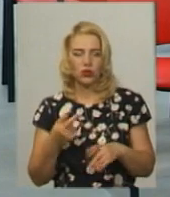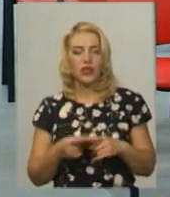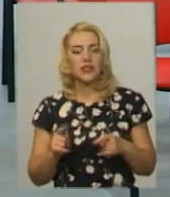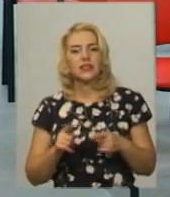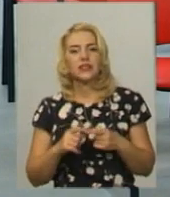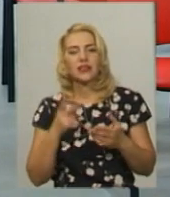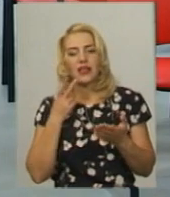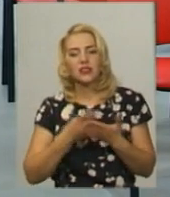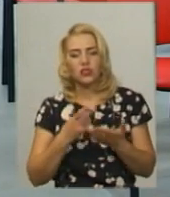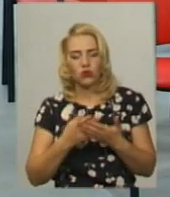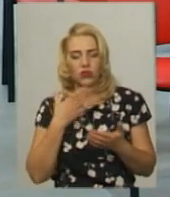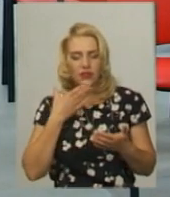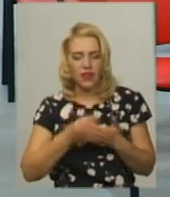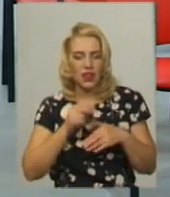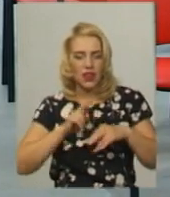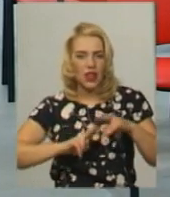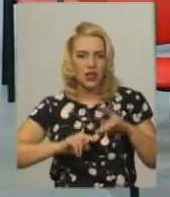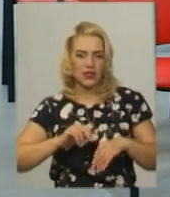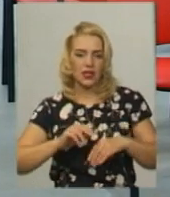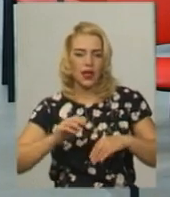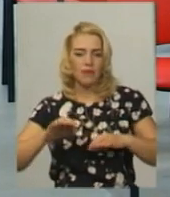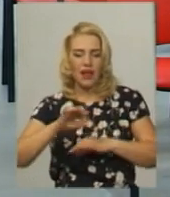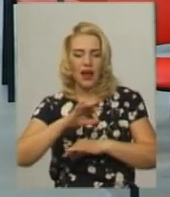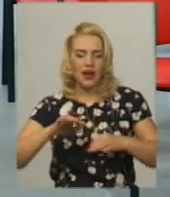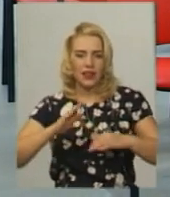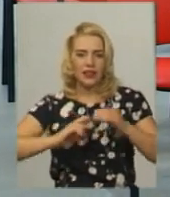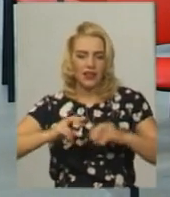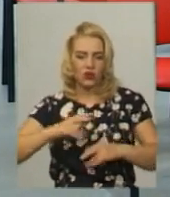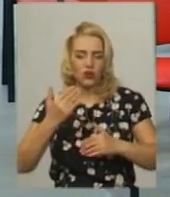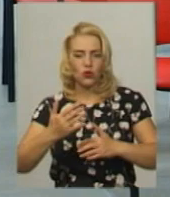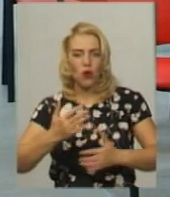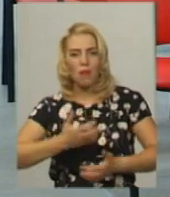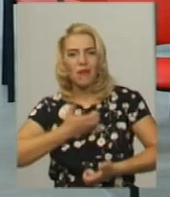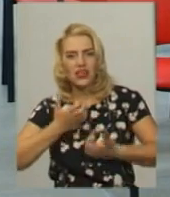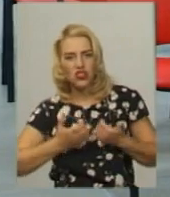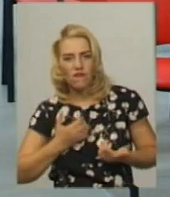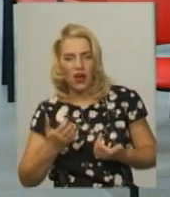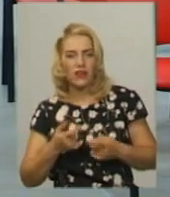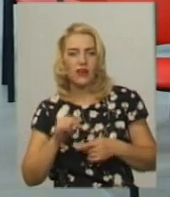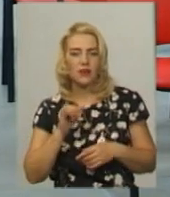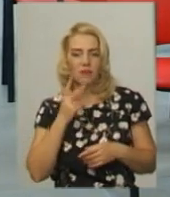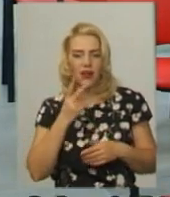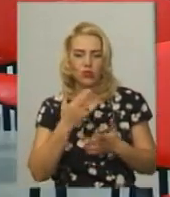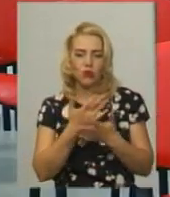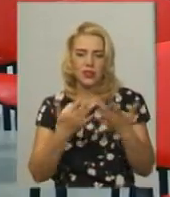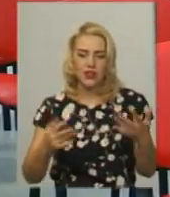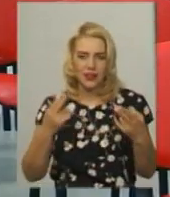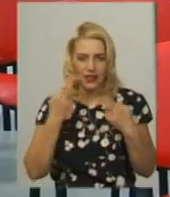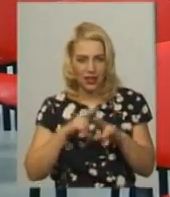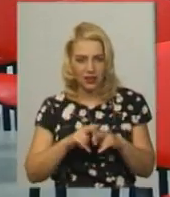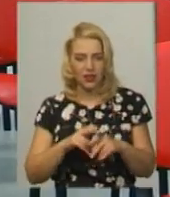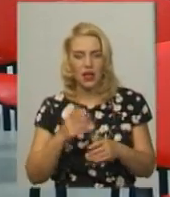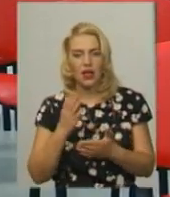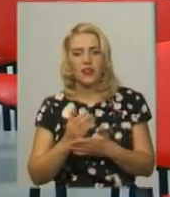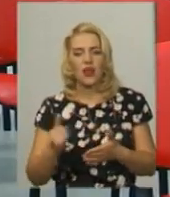світ, настрій архітектора, його переживання, його хвилювання. І сьогодні ми бачимо розмаїття технік. Тут є